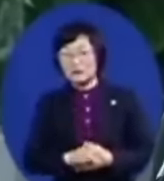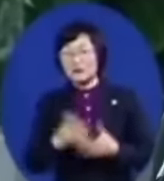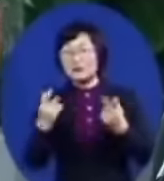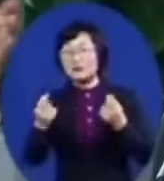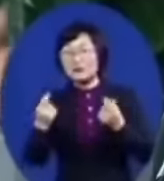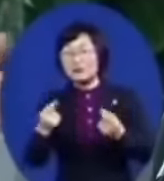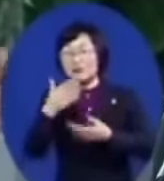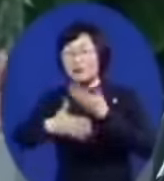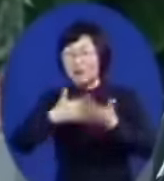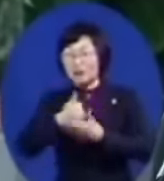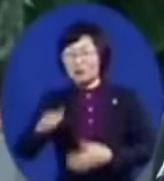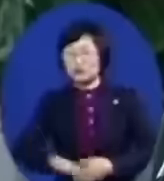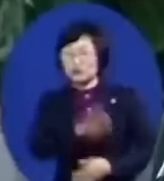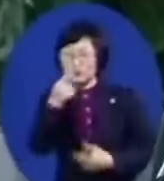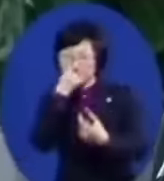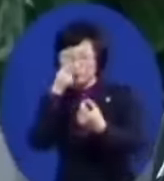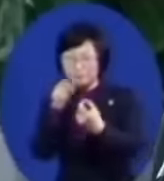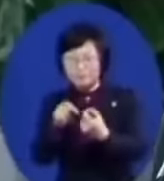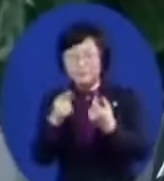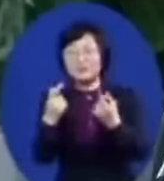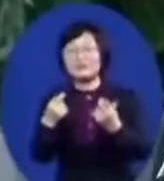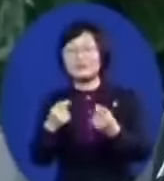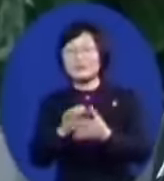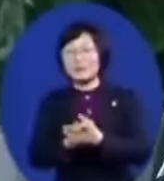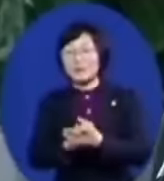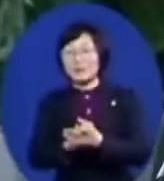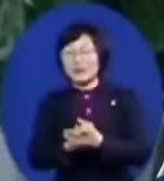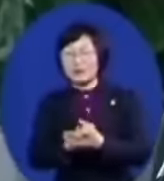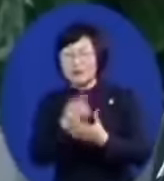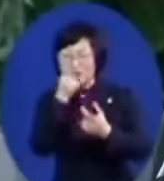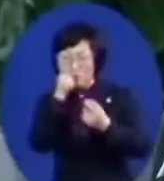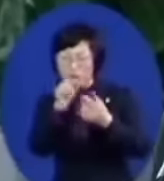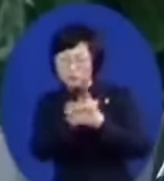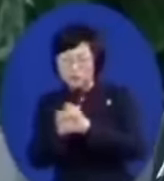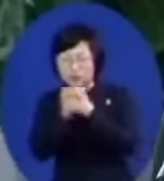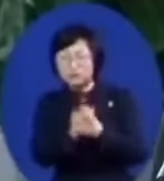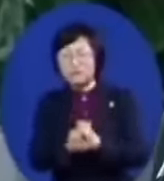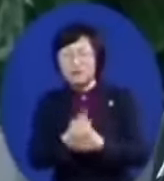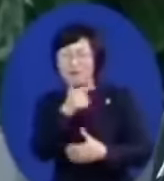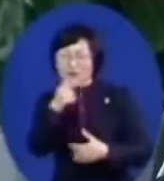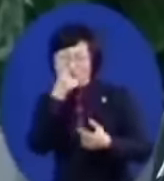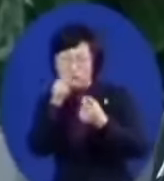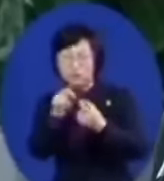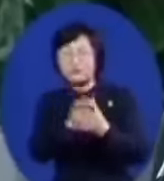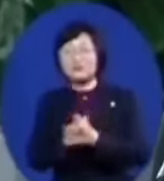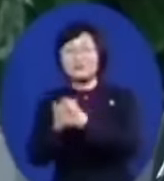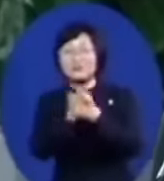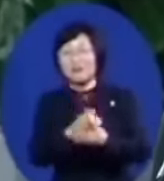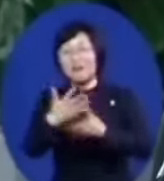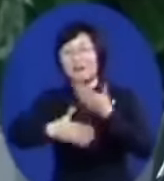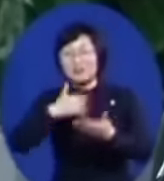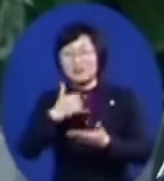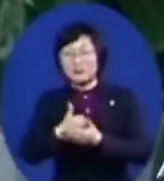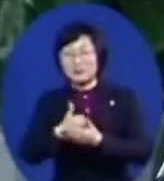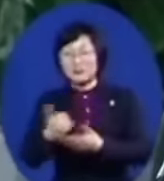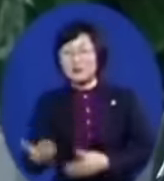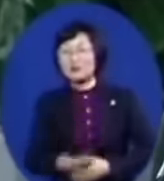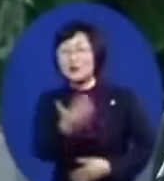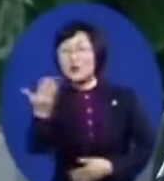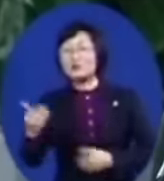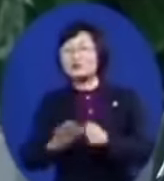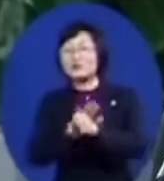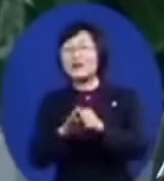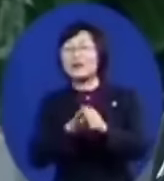그만큼 하나님이 우리하고 가차이 계신 것입니다. 친합니다. 아주 친합니다. 하나님은 여러분을